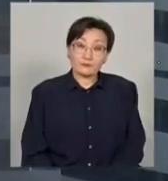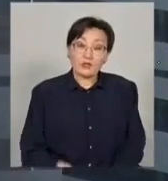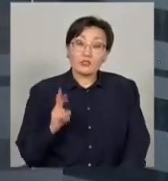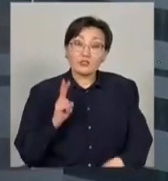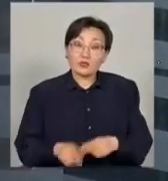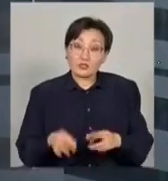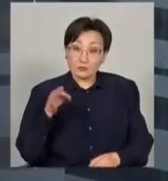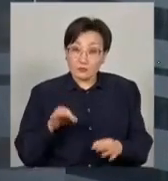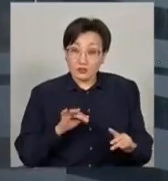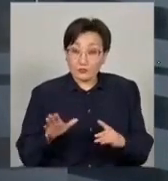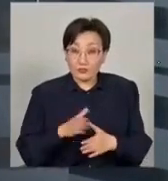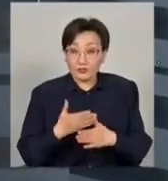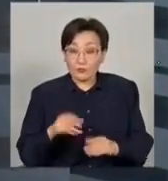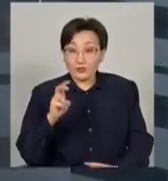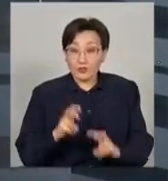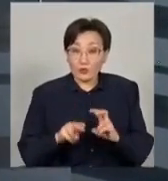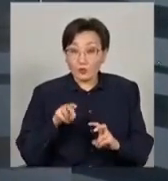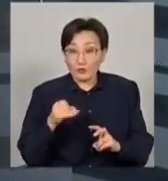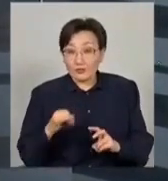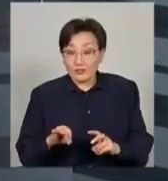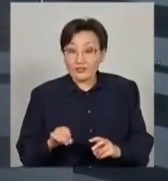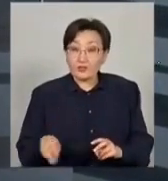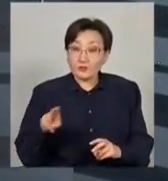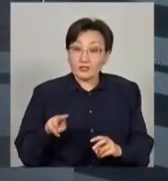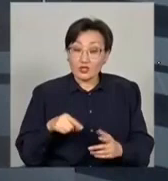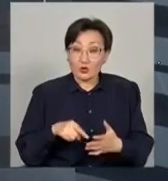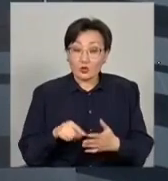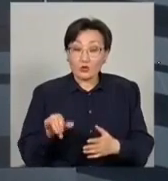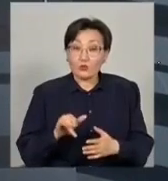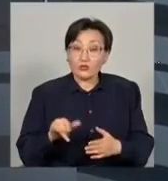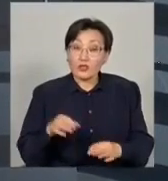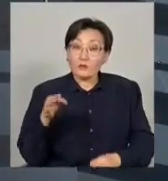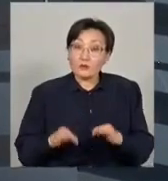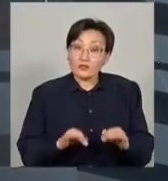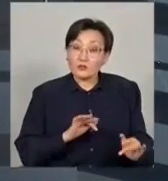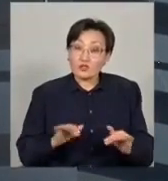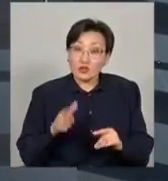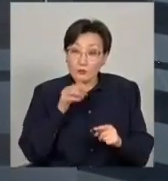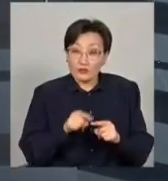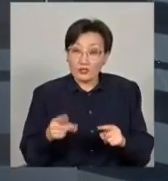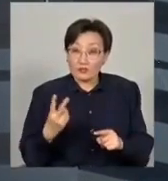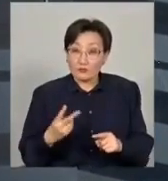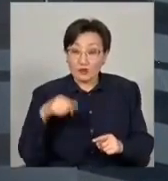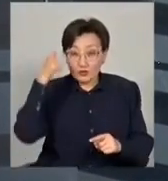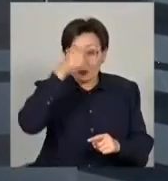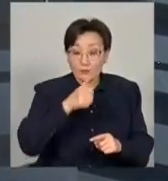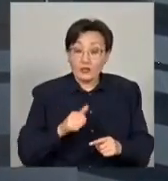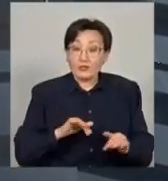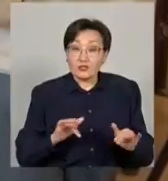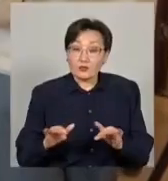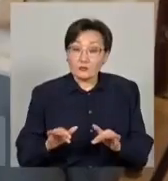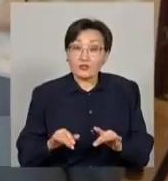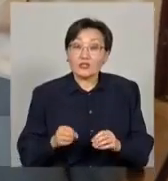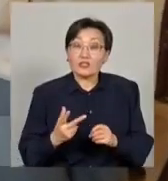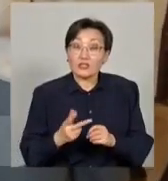Завершился судебный процесс между заводом «Кублей» и администрацией города Уральск. Судебные тяжбы идут на протяжении 2 лет. Дело набрало